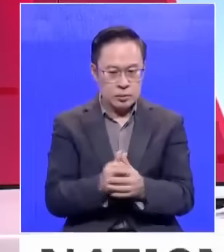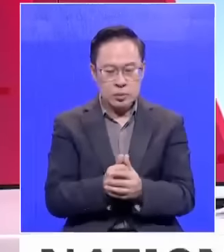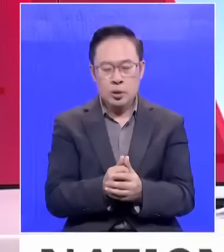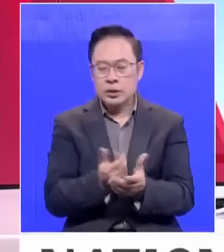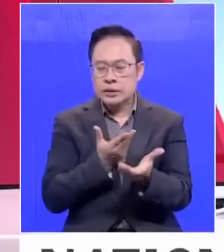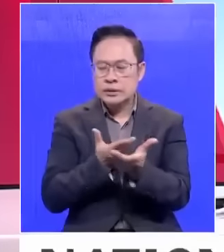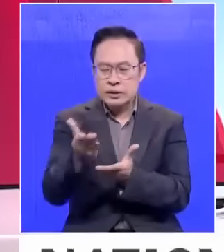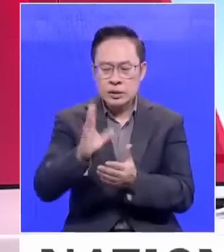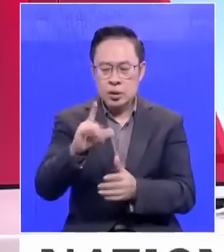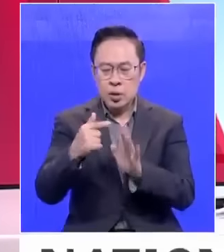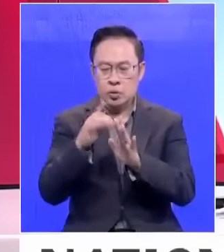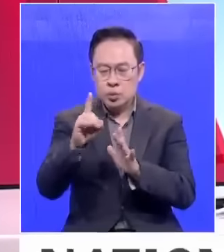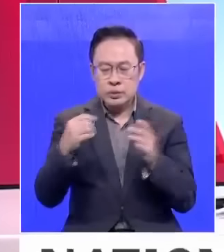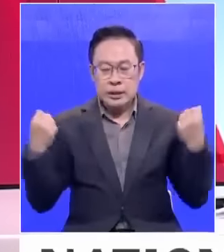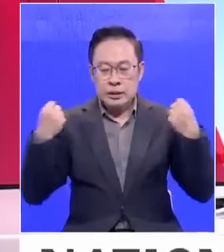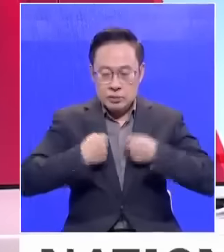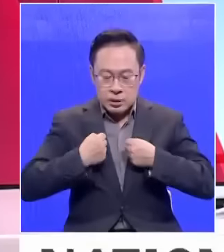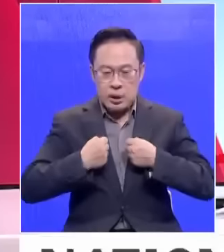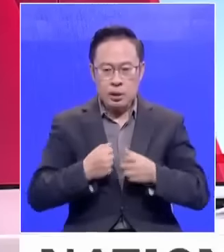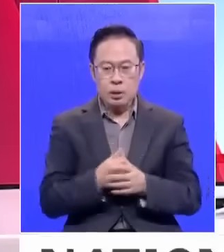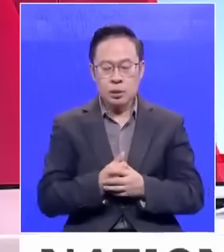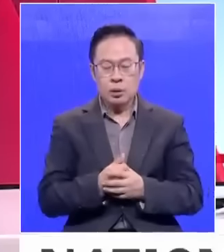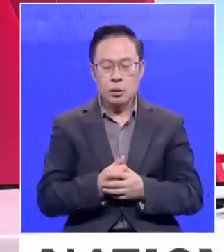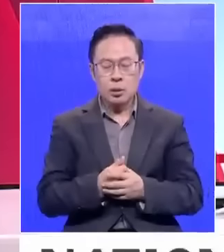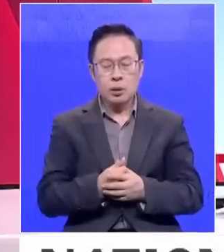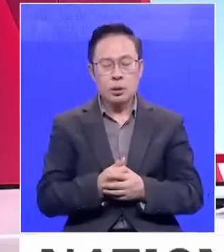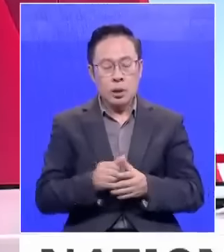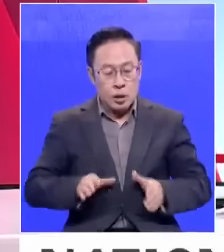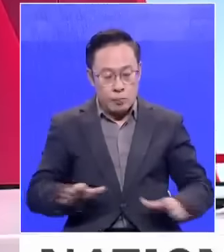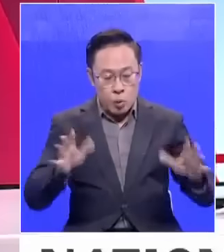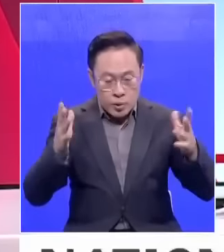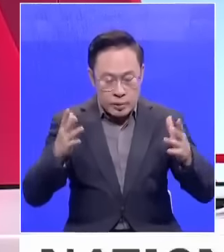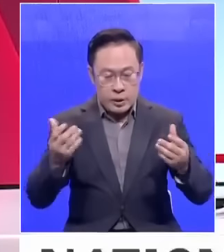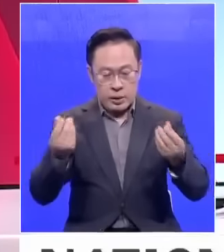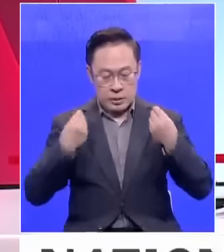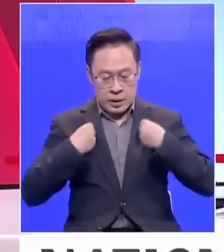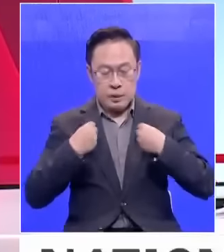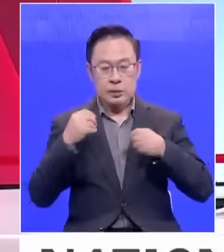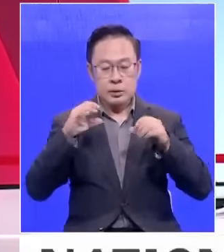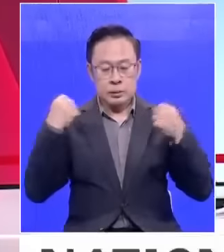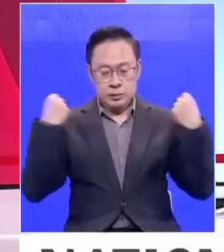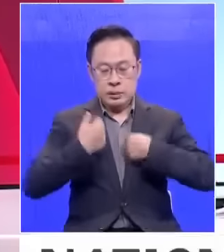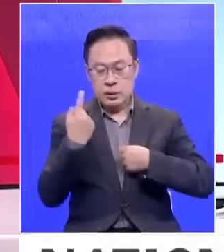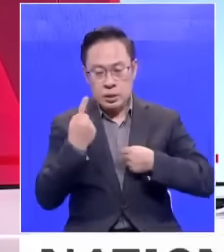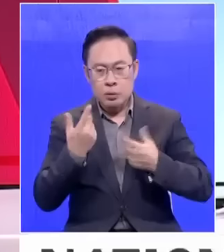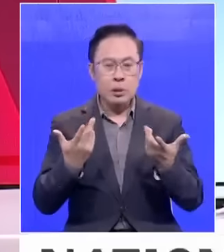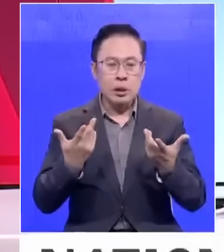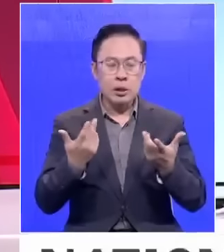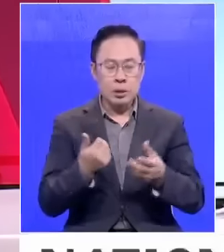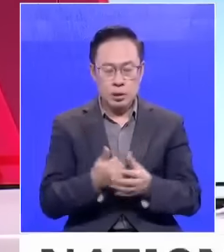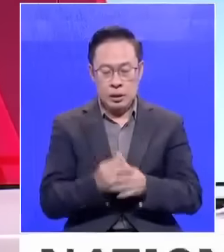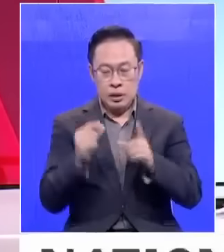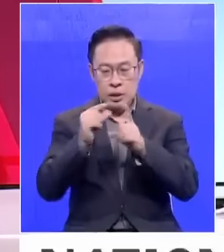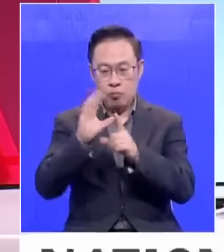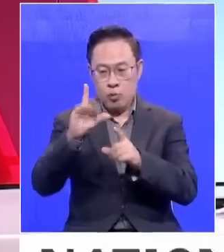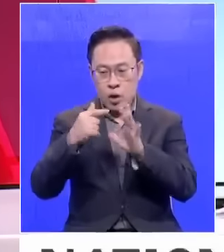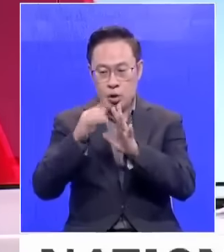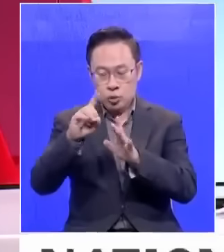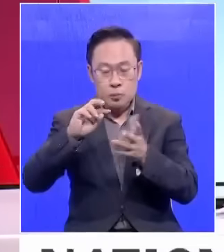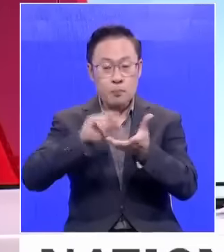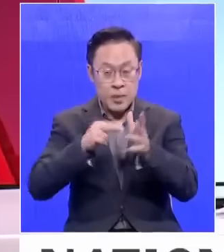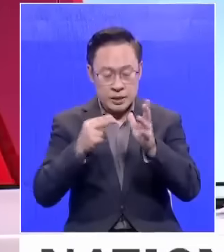ดเสื้ อ โพสต์เสื้อพร้อมกางเกงพร้อมกระโปรงมาแต่เสื ้ออ ันนี้โดนกับประจำแต่ถามว่าอุ้ยซื้อมาหลักร้อยจะไป